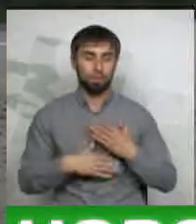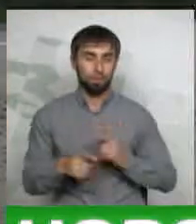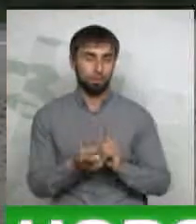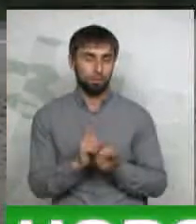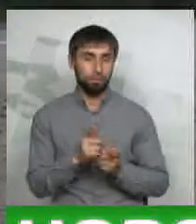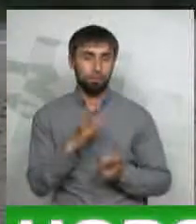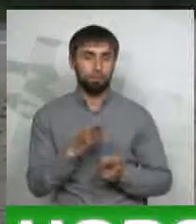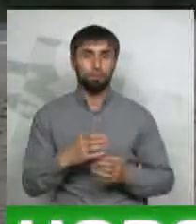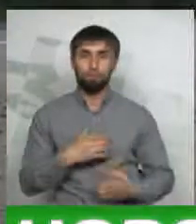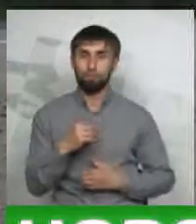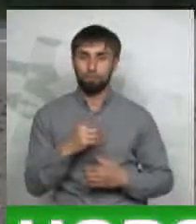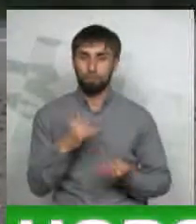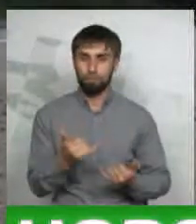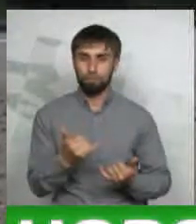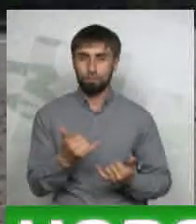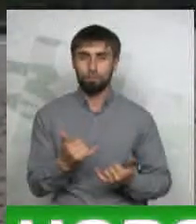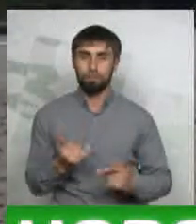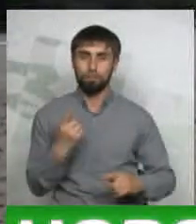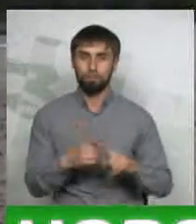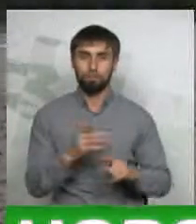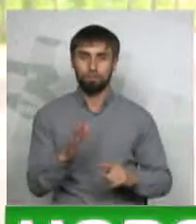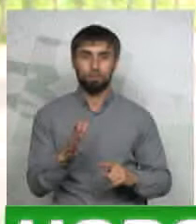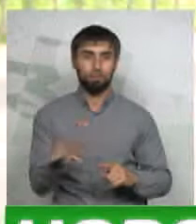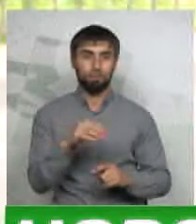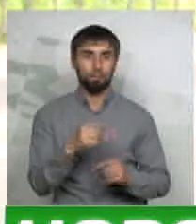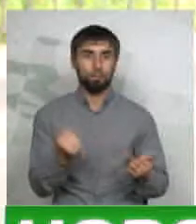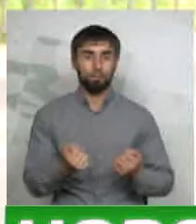переменам, но опасается, что теперь прибавится лихачей.